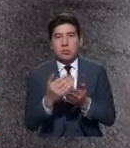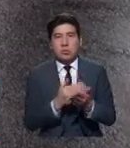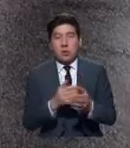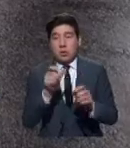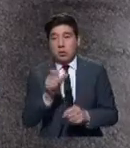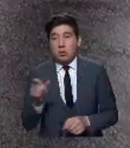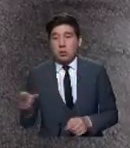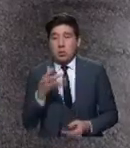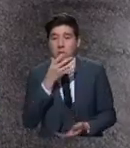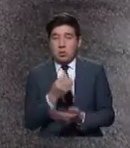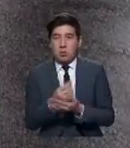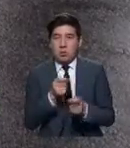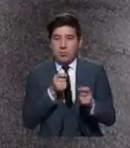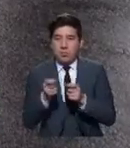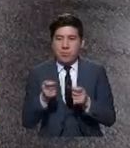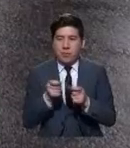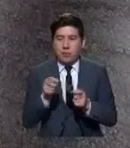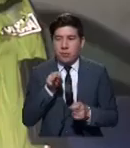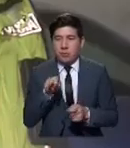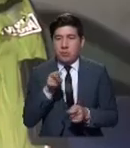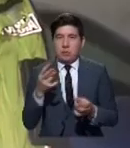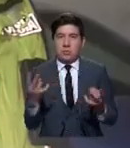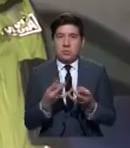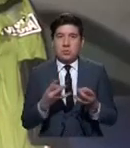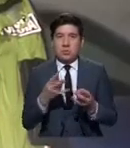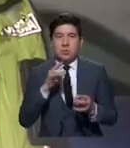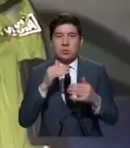жеке мүліктеріне сақ болуға және қараусыз қалдырмауға кеңес береді.